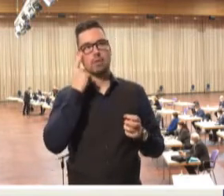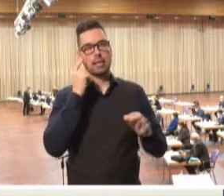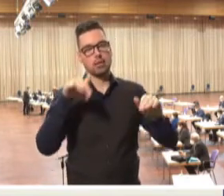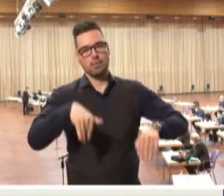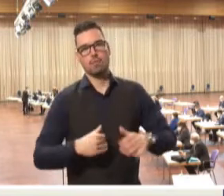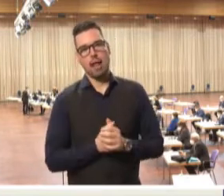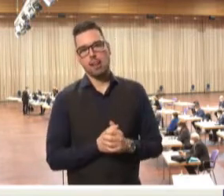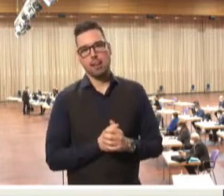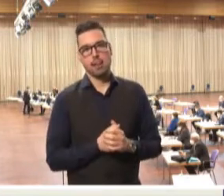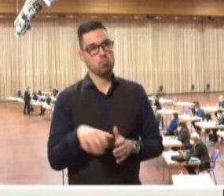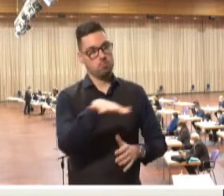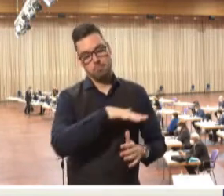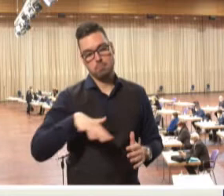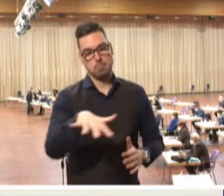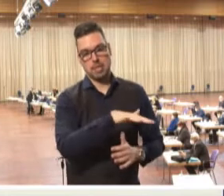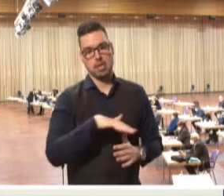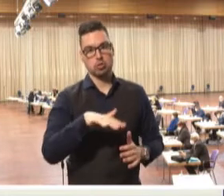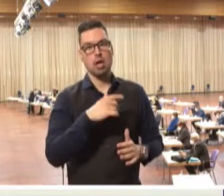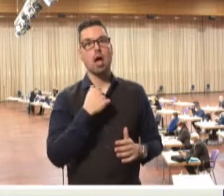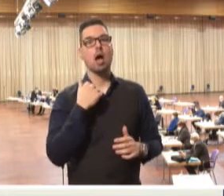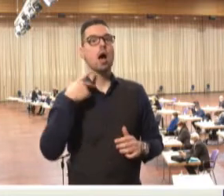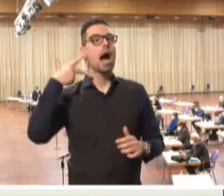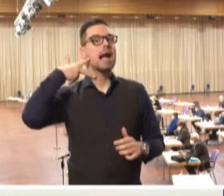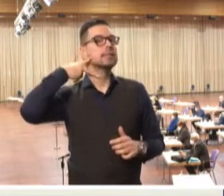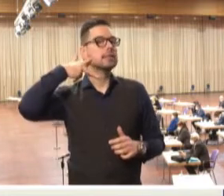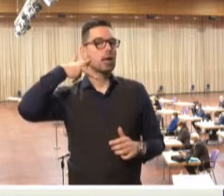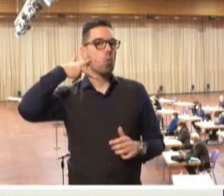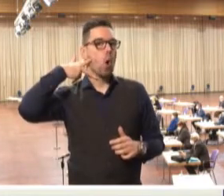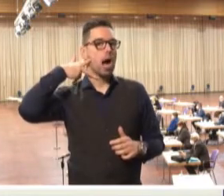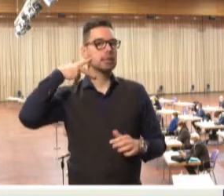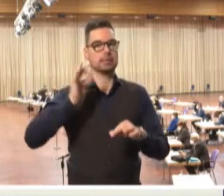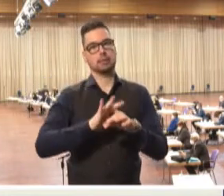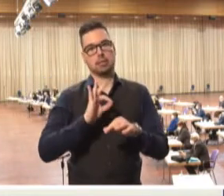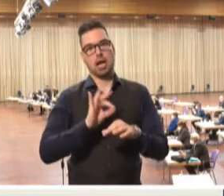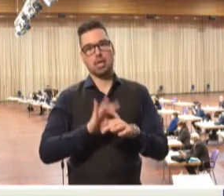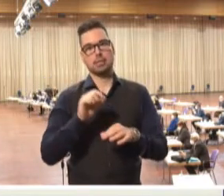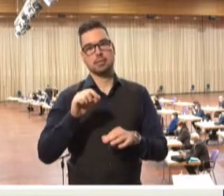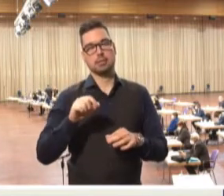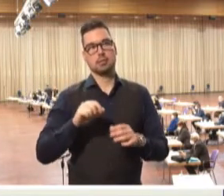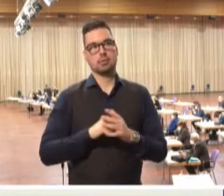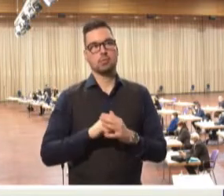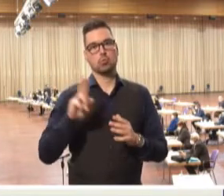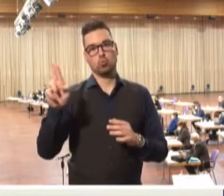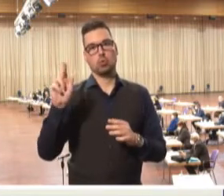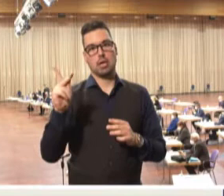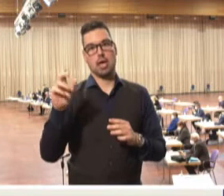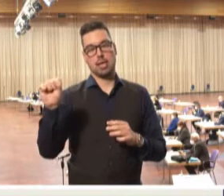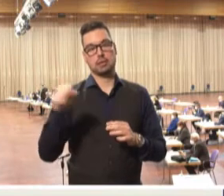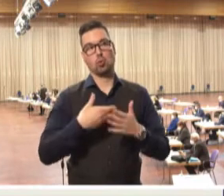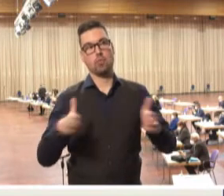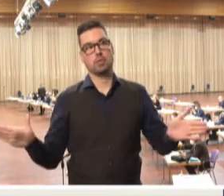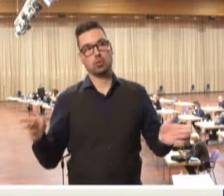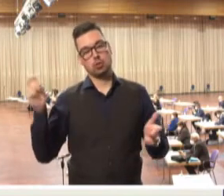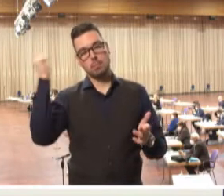Missbrauchsverdachtsfälle aus dem Bereich der Hals-Nasen-Ohren-Klinik des Universitätsklinikums des Saarlandes öffentlich